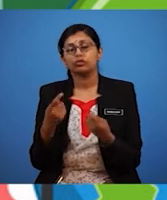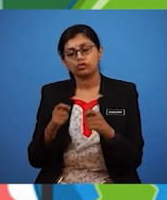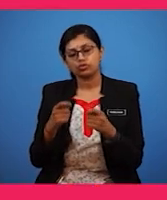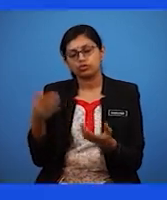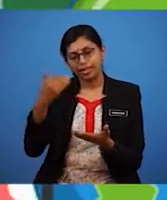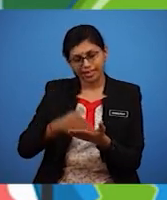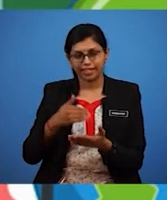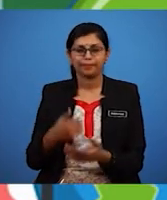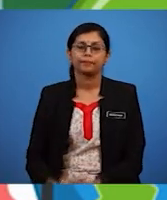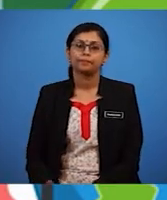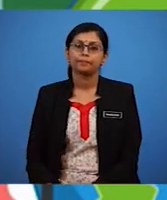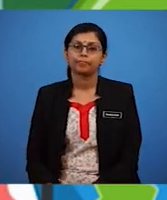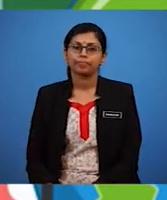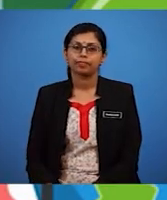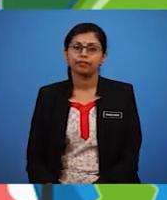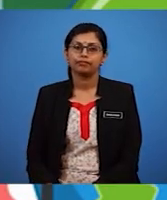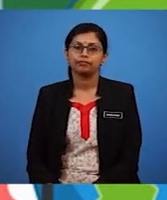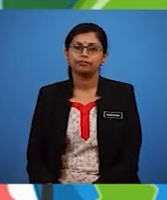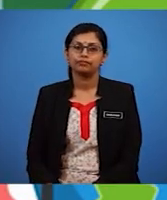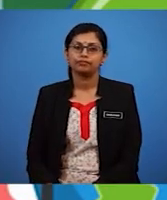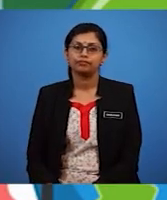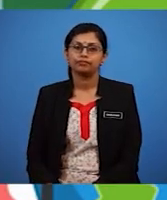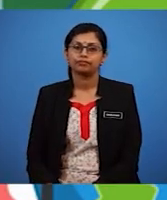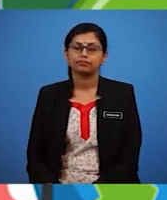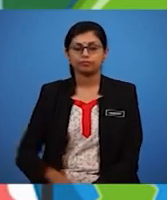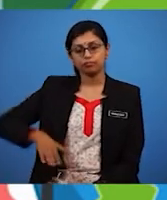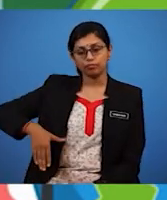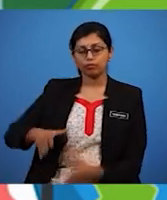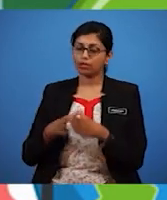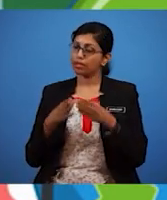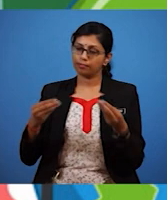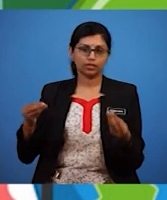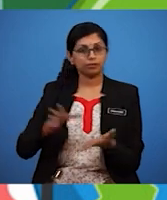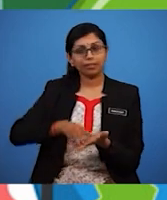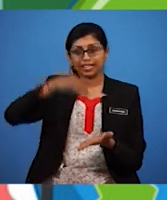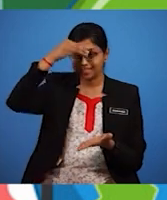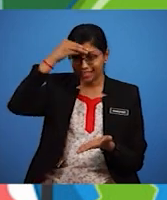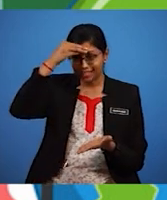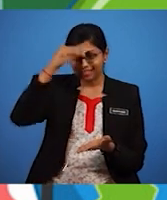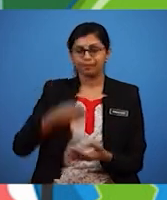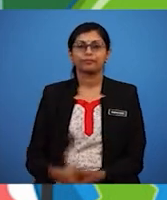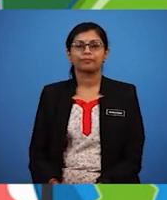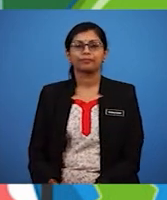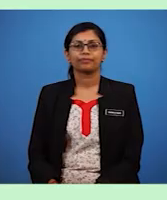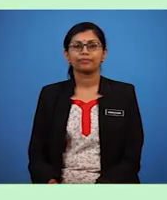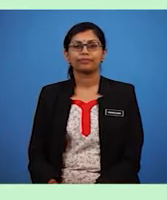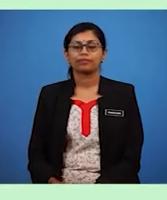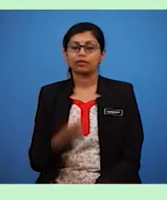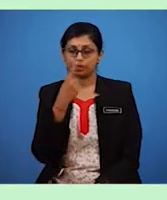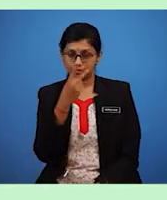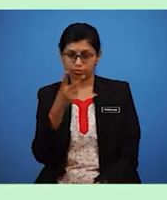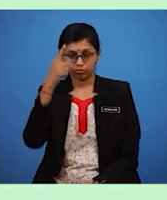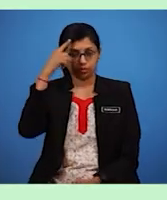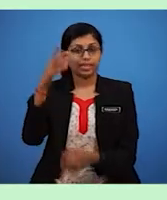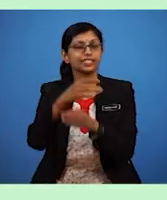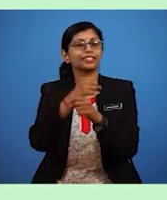semula. Murid-murid, sebelum pembelajaran kita berakhir, marilah kita lihat